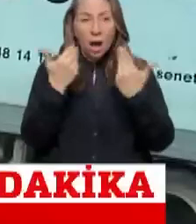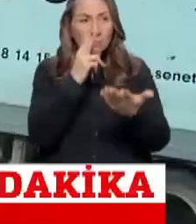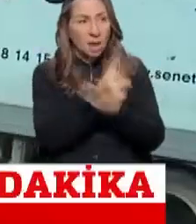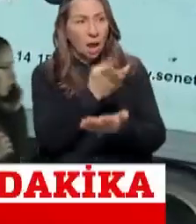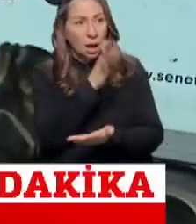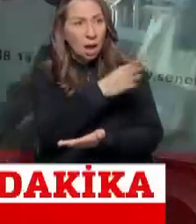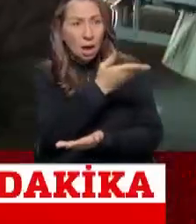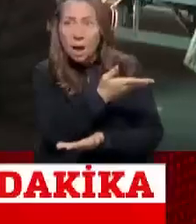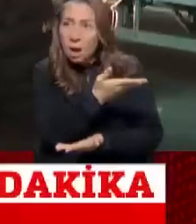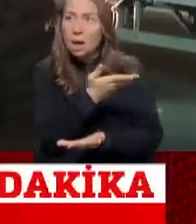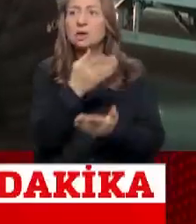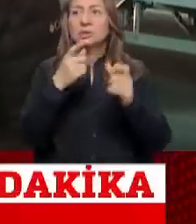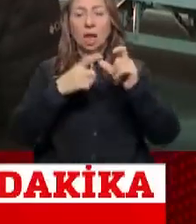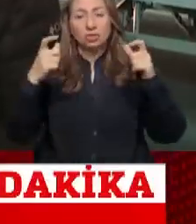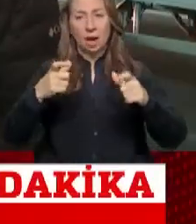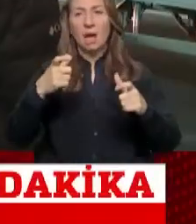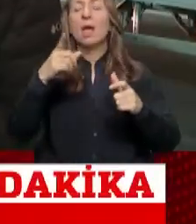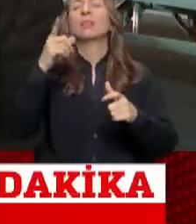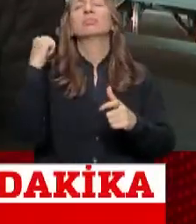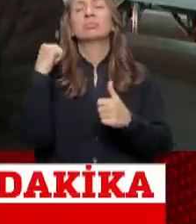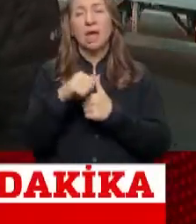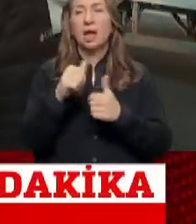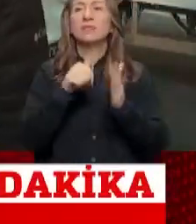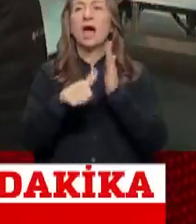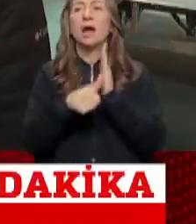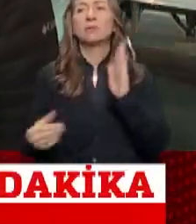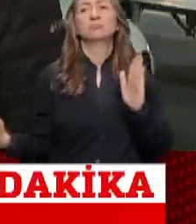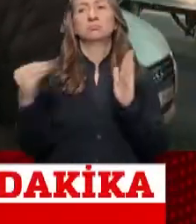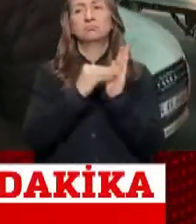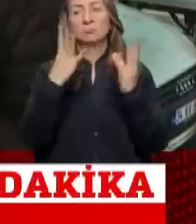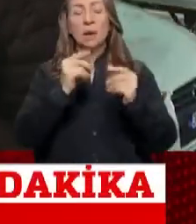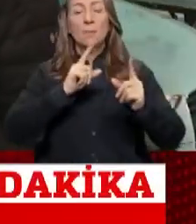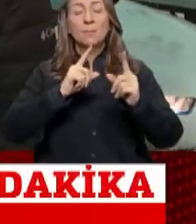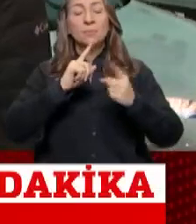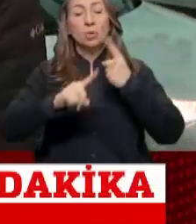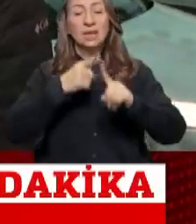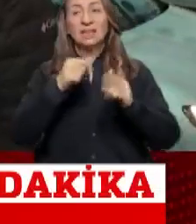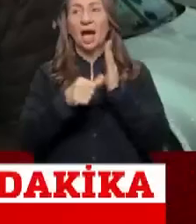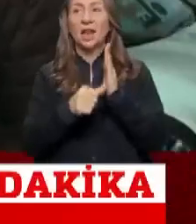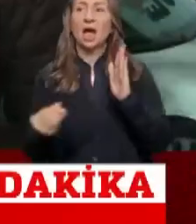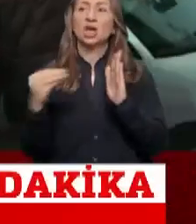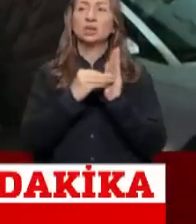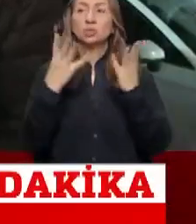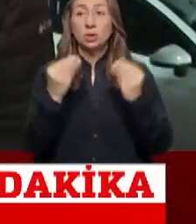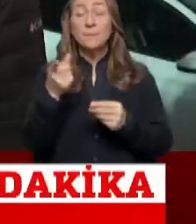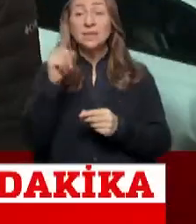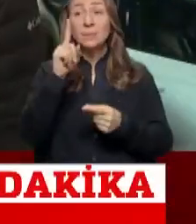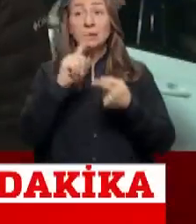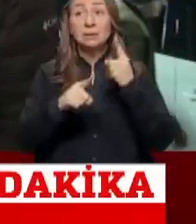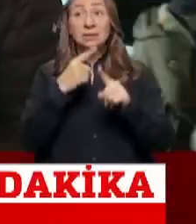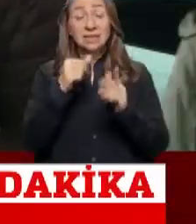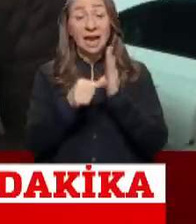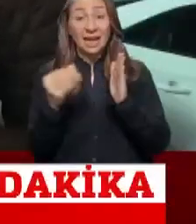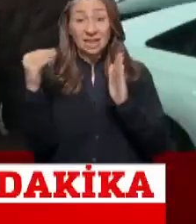kararı ile birlikte Saraçhane'de bir kez daha tarihe geçmiş oldu. Siyaset tarihine de geçmiş oldu. Başka bir siyaset